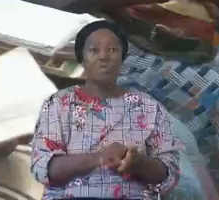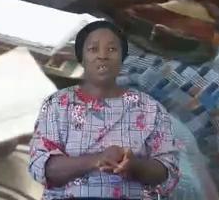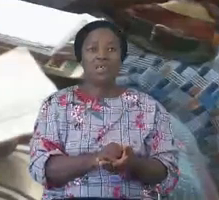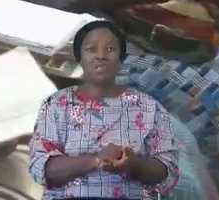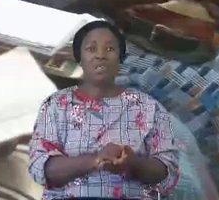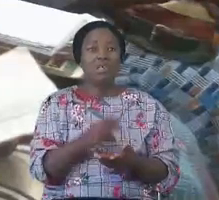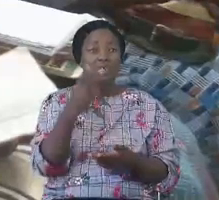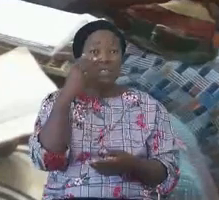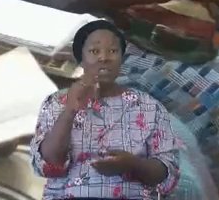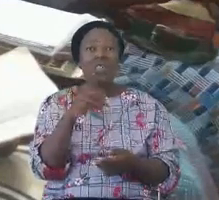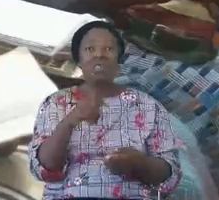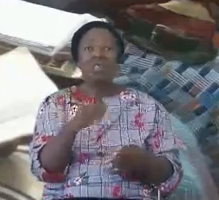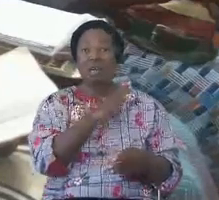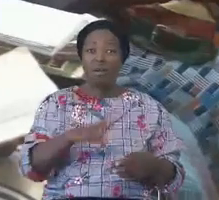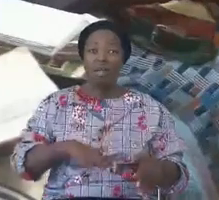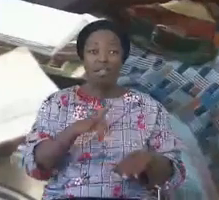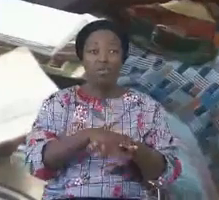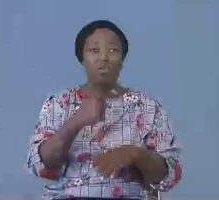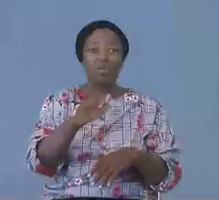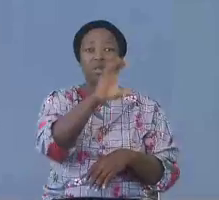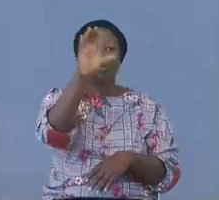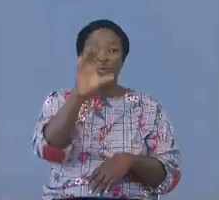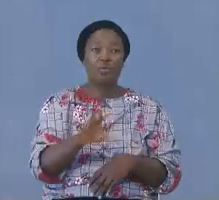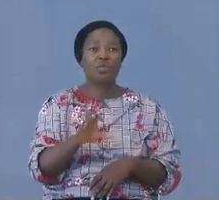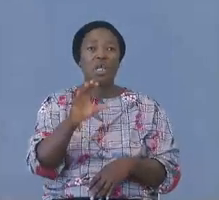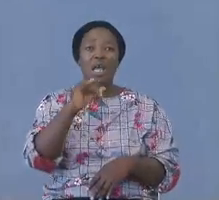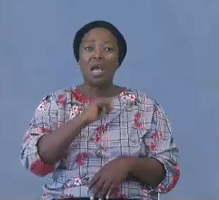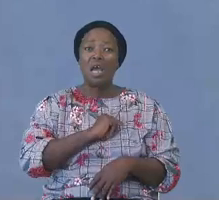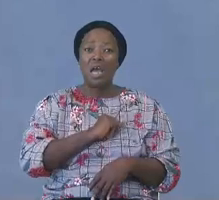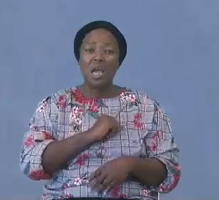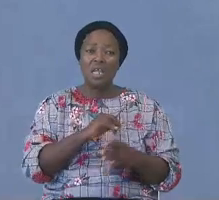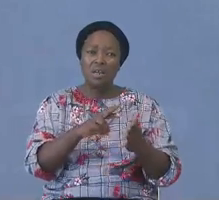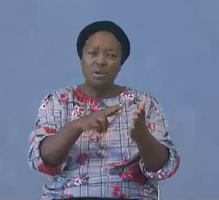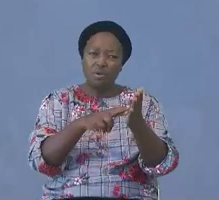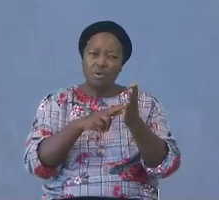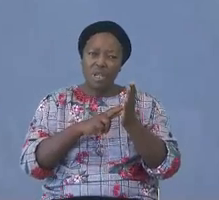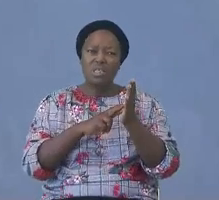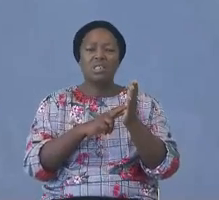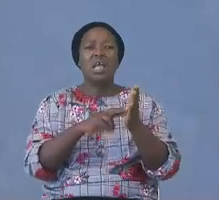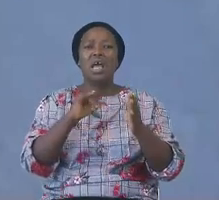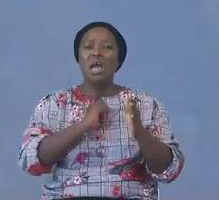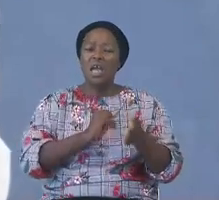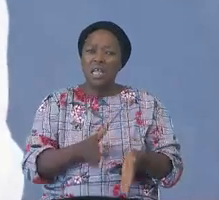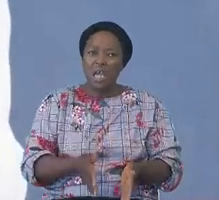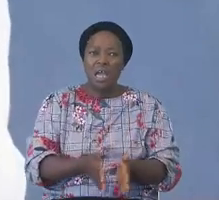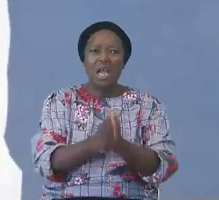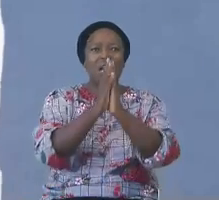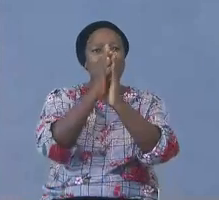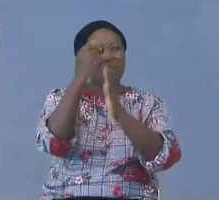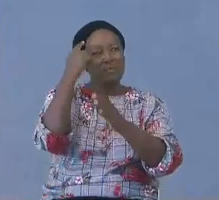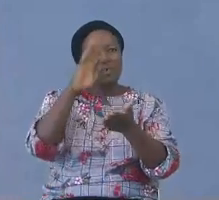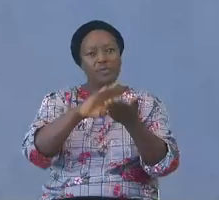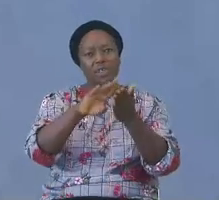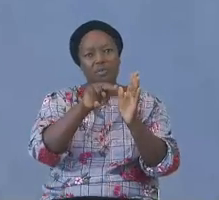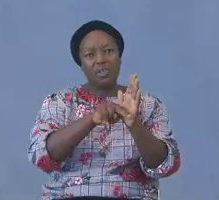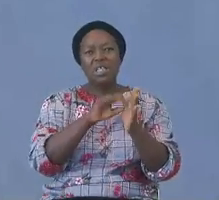la richesse de ta miséricorde. Et pour cela, en regardant Christ sur la croix,